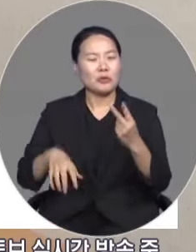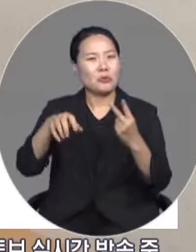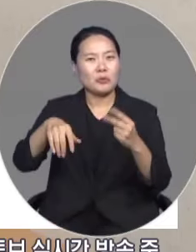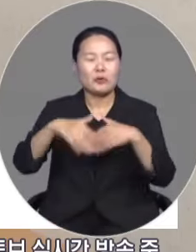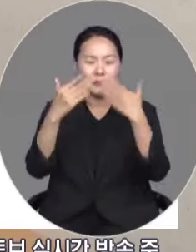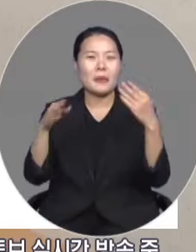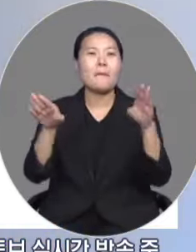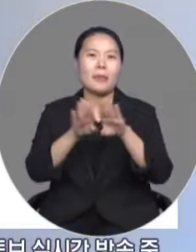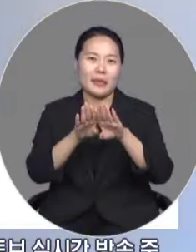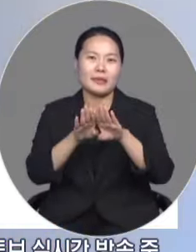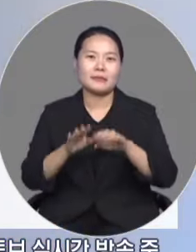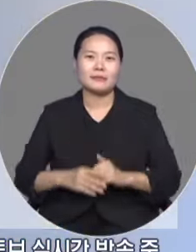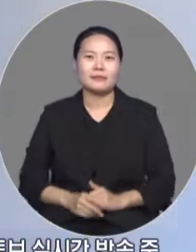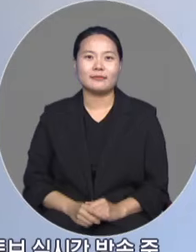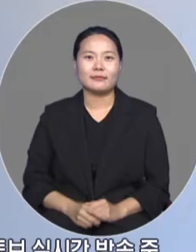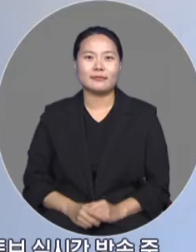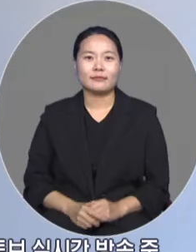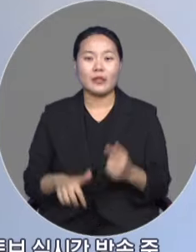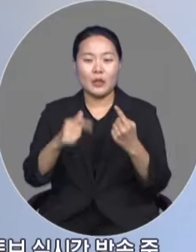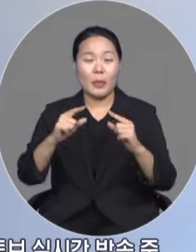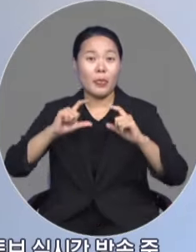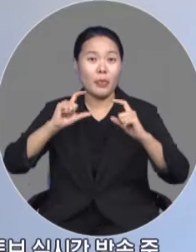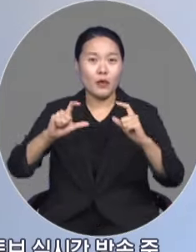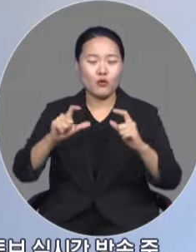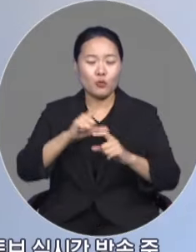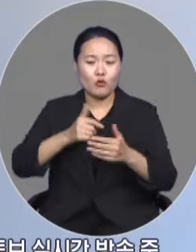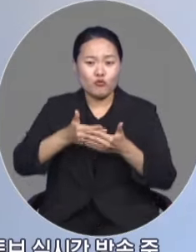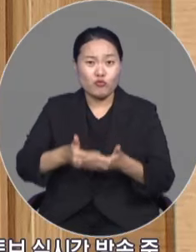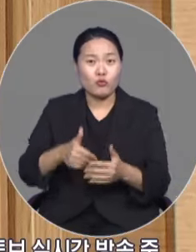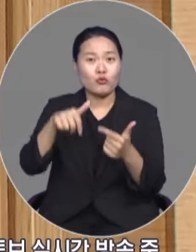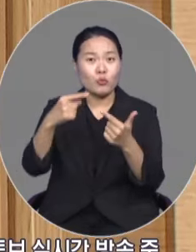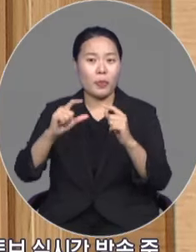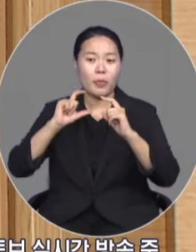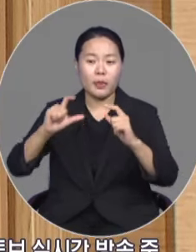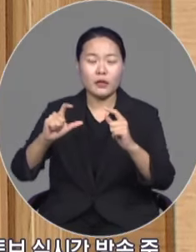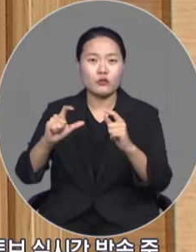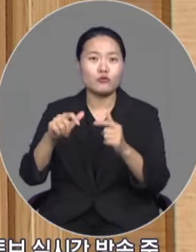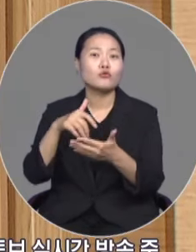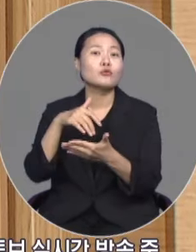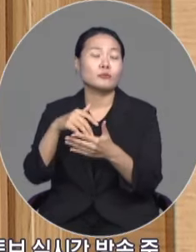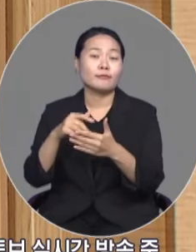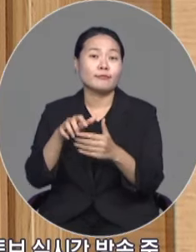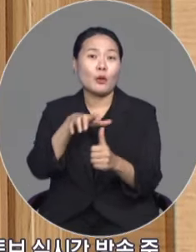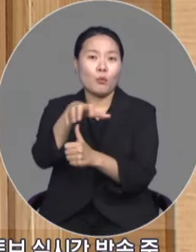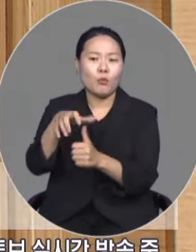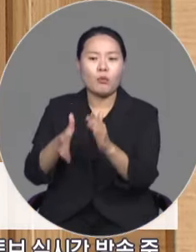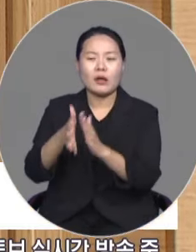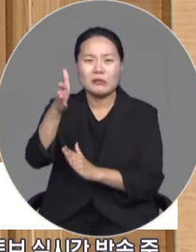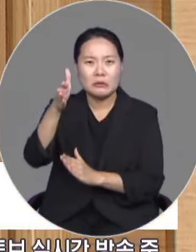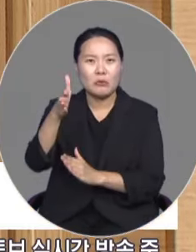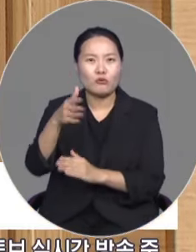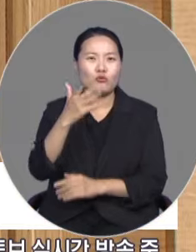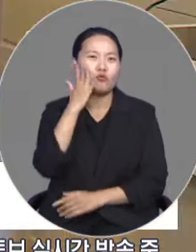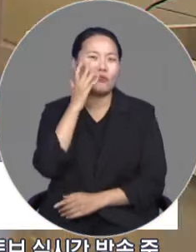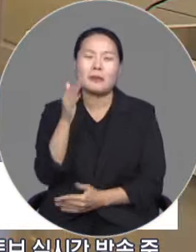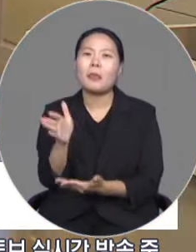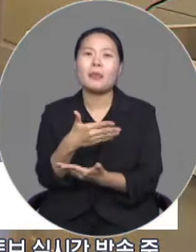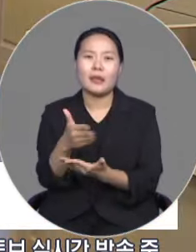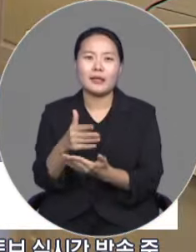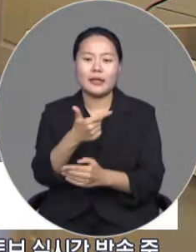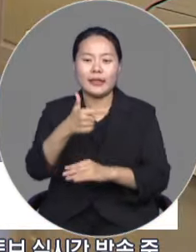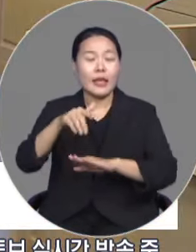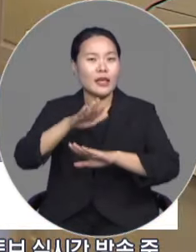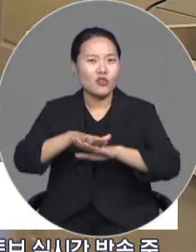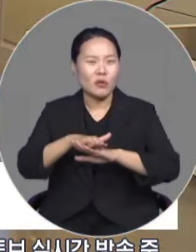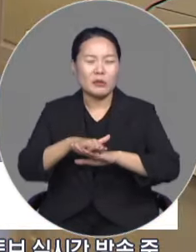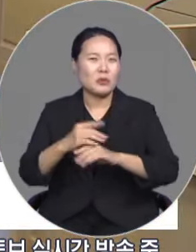시설은 이제 폐쇄가 되고. 1호 처분보다 좀더 무거운 6호 처분을 받은 소년범을 수용할 시설 역시 울산은 전무해,